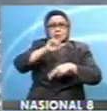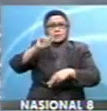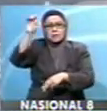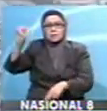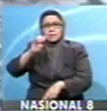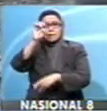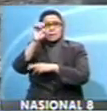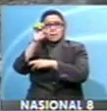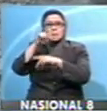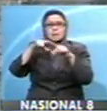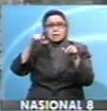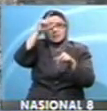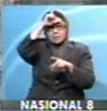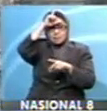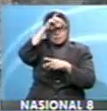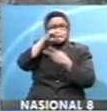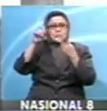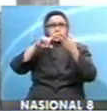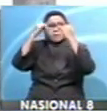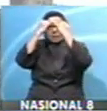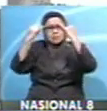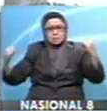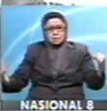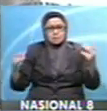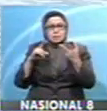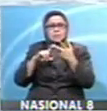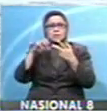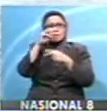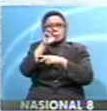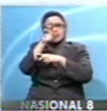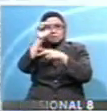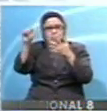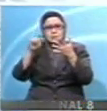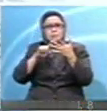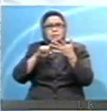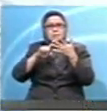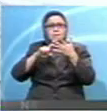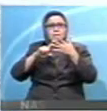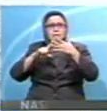menara galata istana dolma B dan tembok tinggi sepanjang